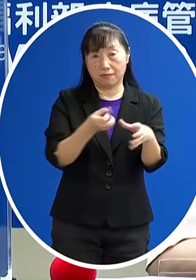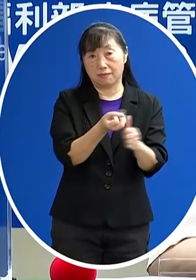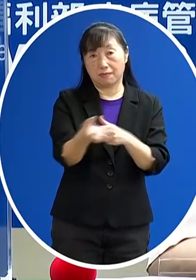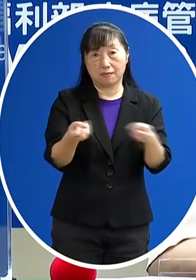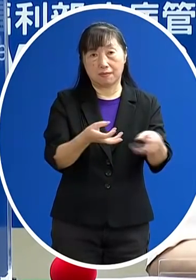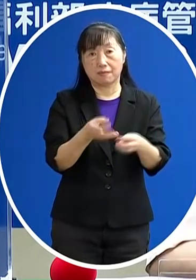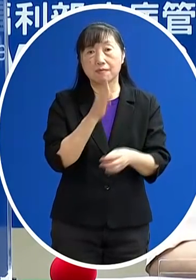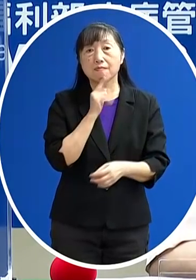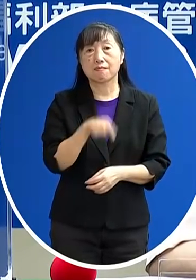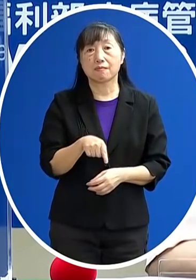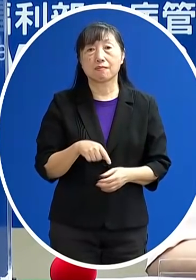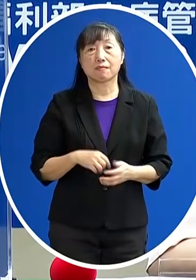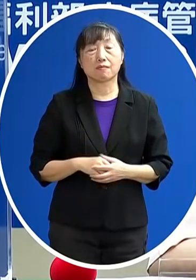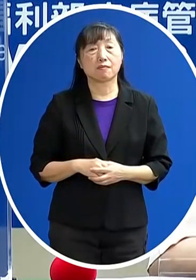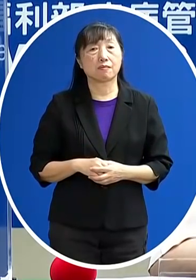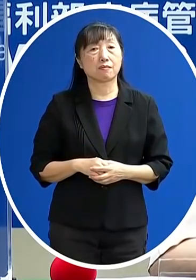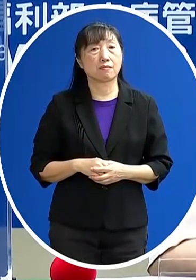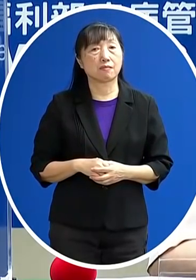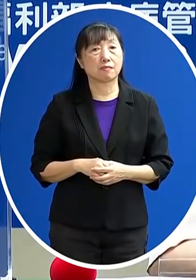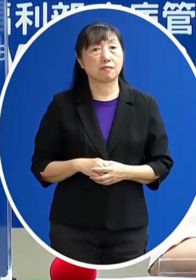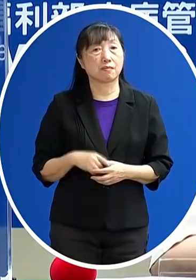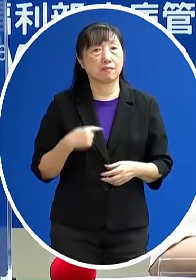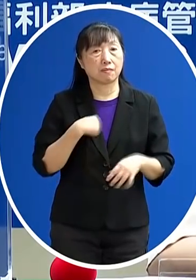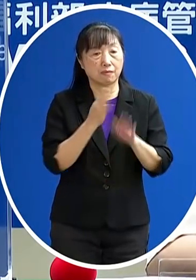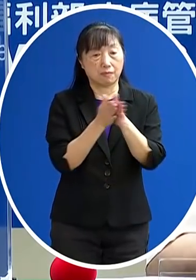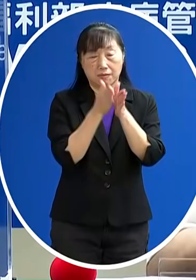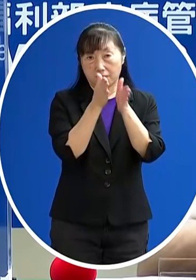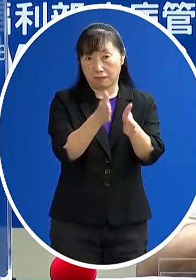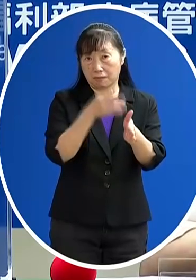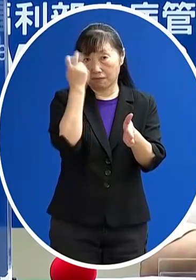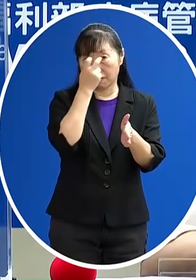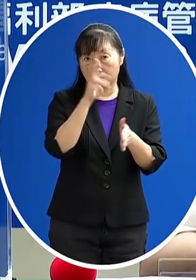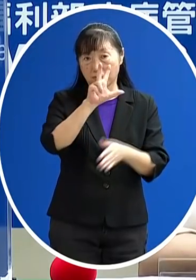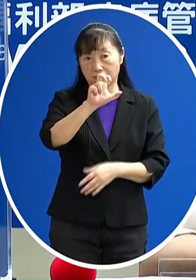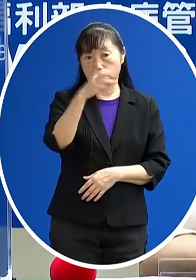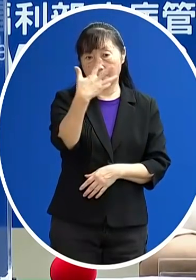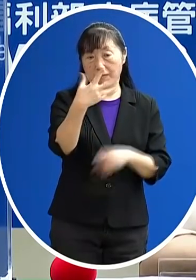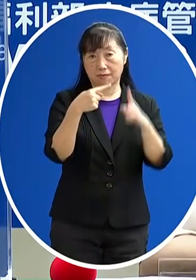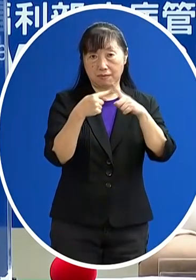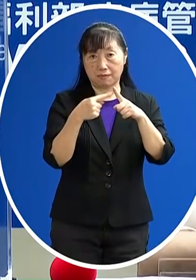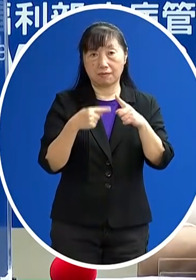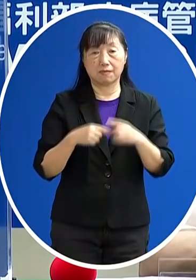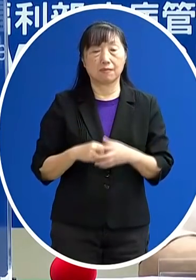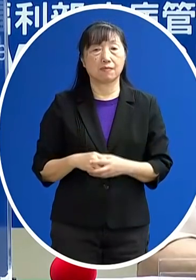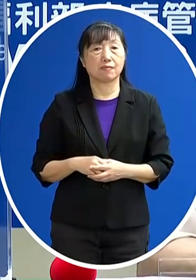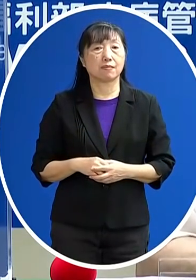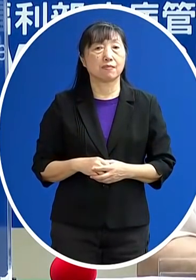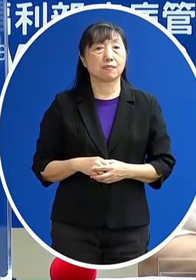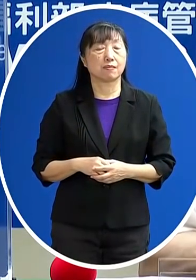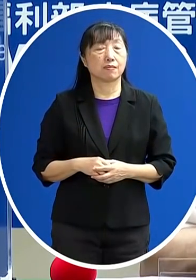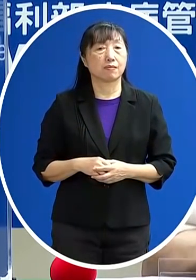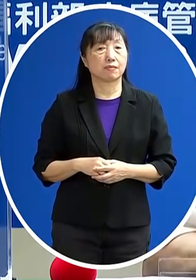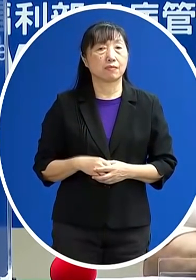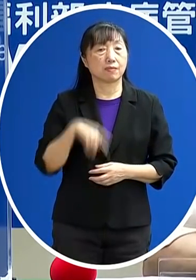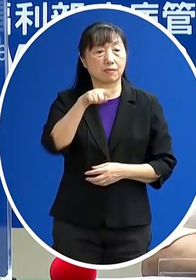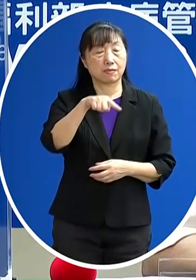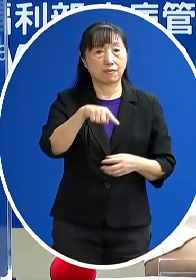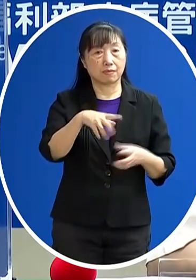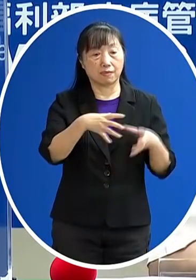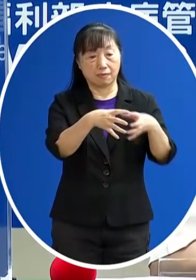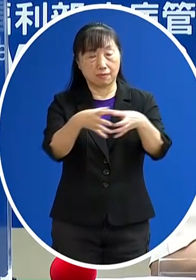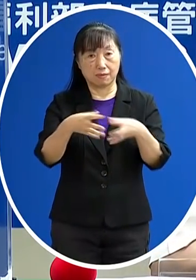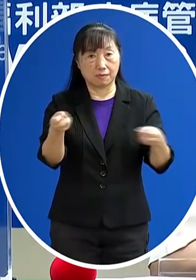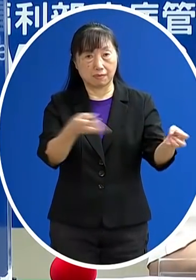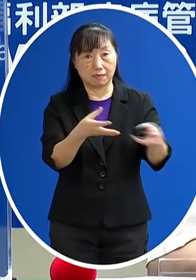那总共哈应该要哈，我们已经采验的有78人，好，那其实这个群聚这个职